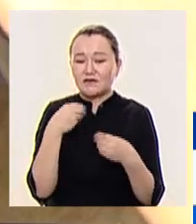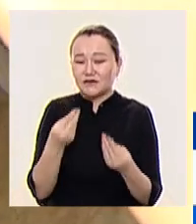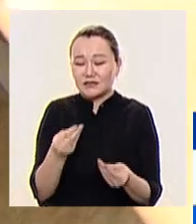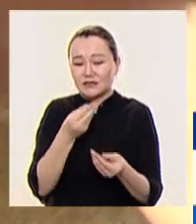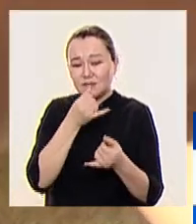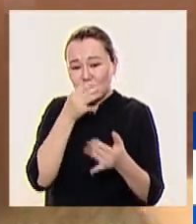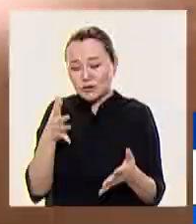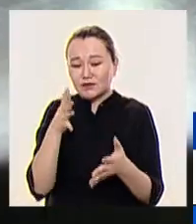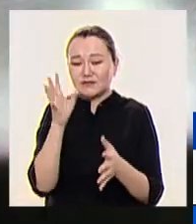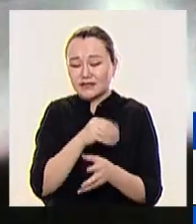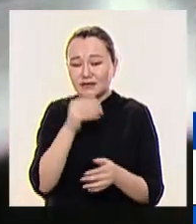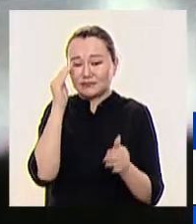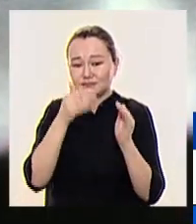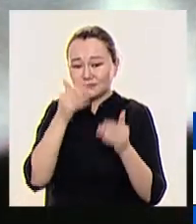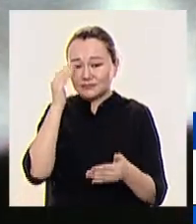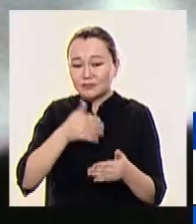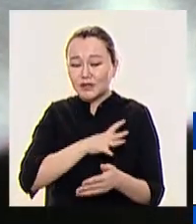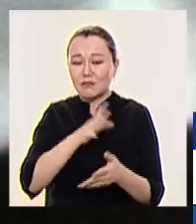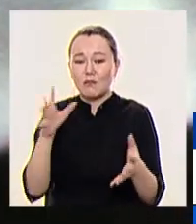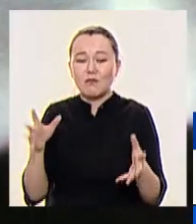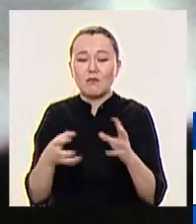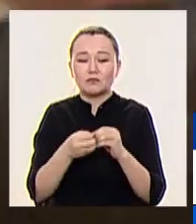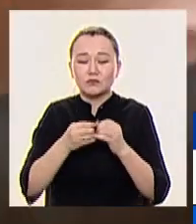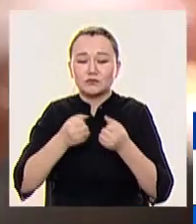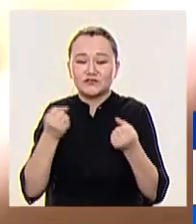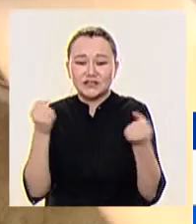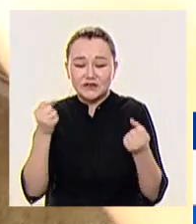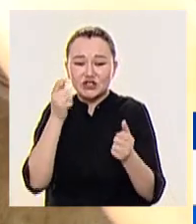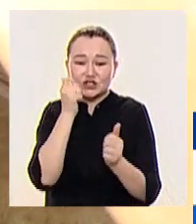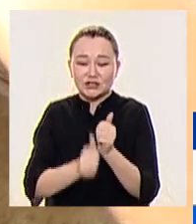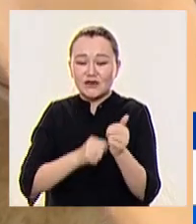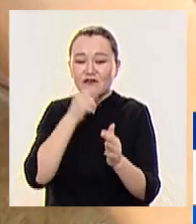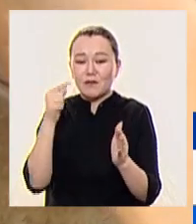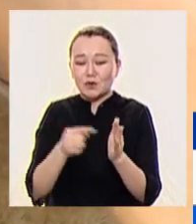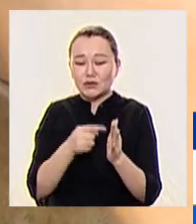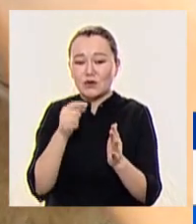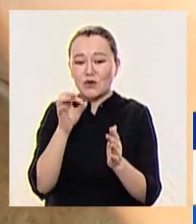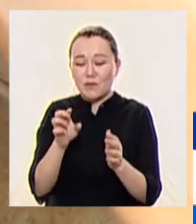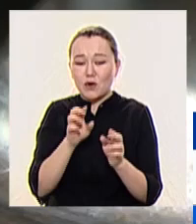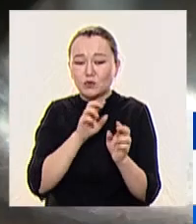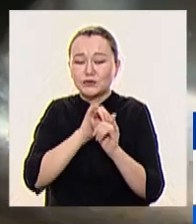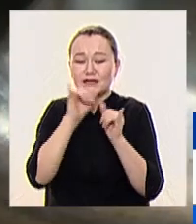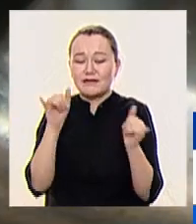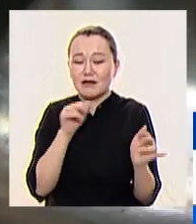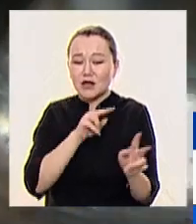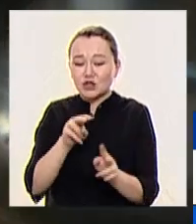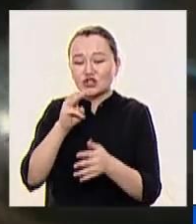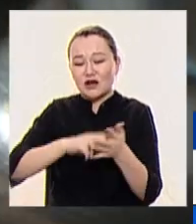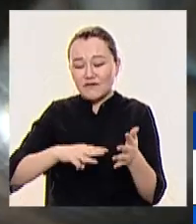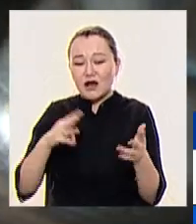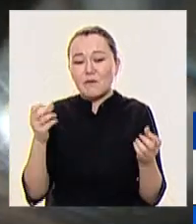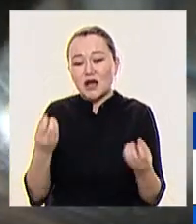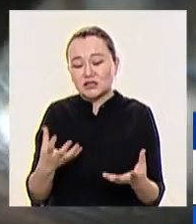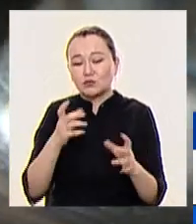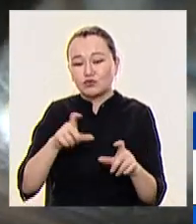власти просто закрывали на нее глаза. Но чем больше происходит взрывов, тем чаще поднимают вопрос об усилении контроля. Штрафы грозят и простым жителям,